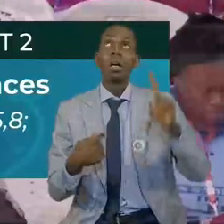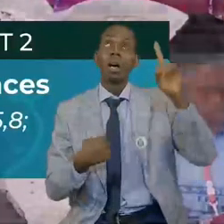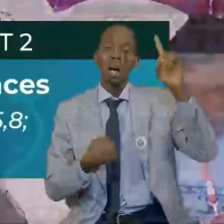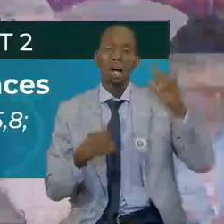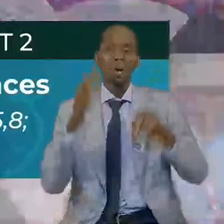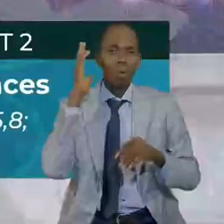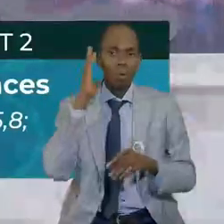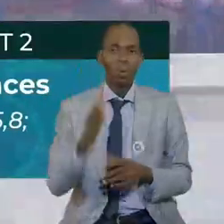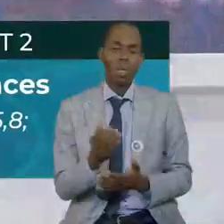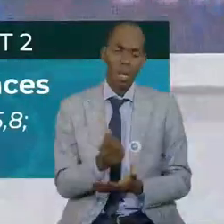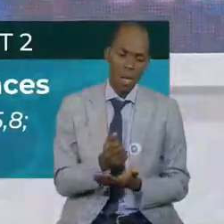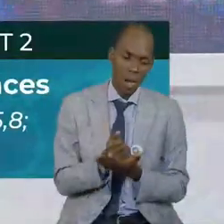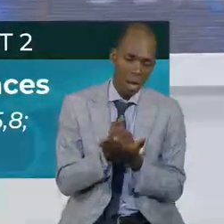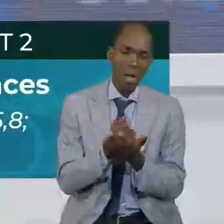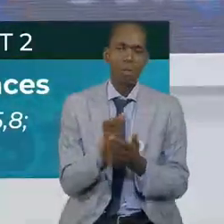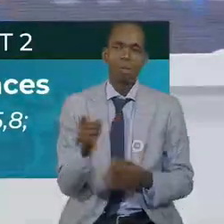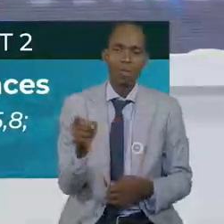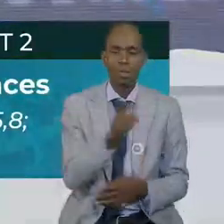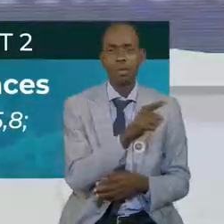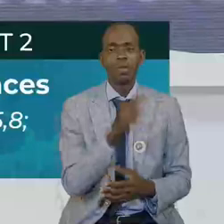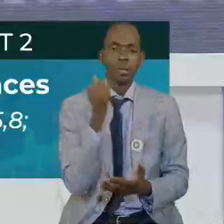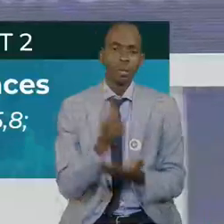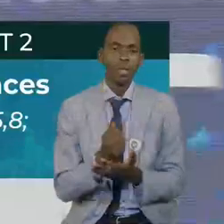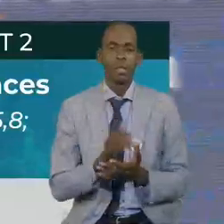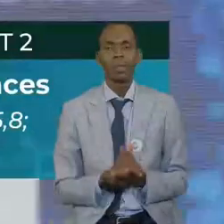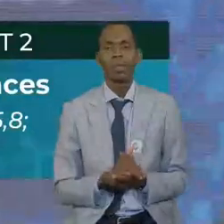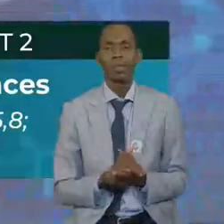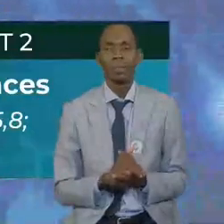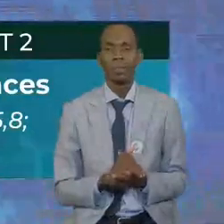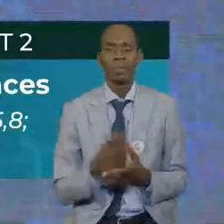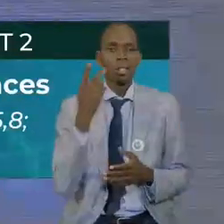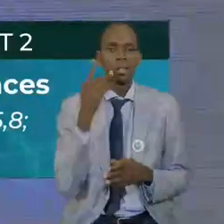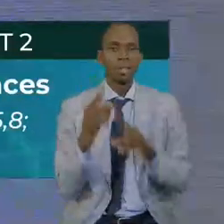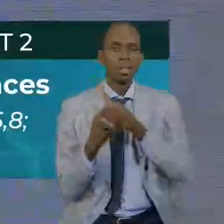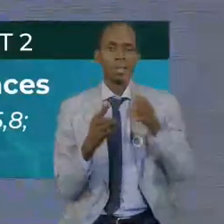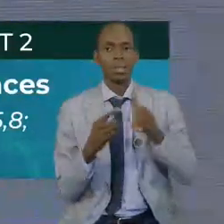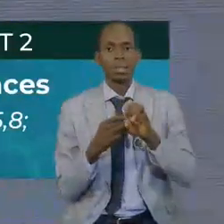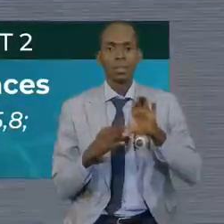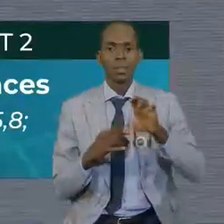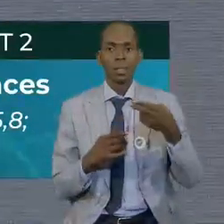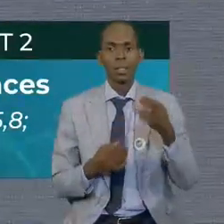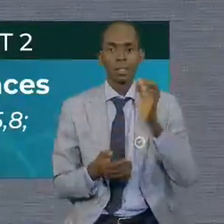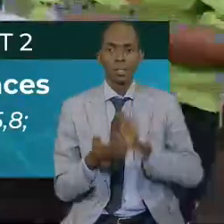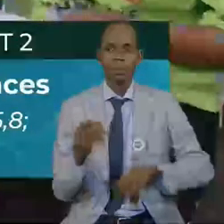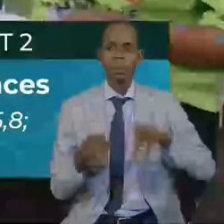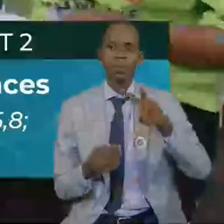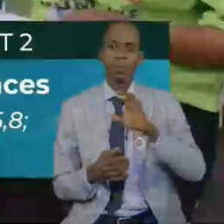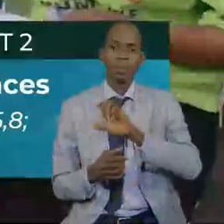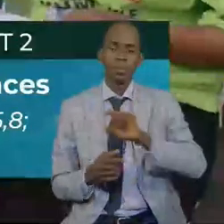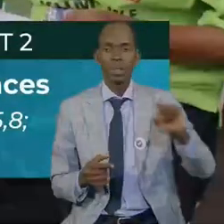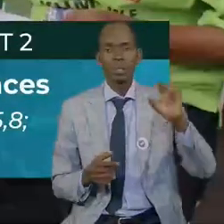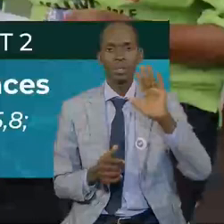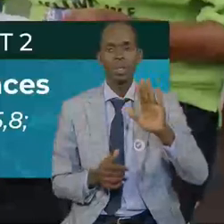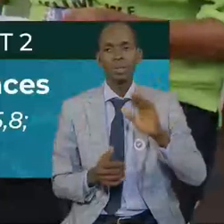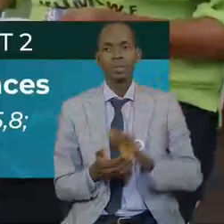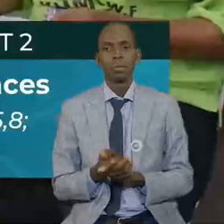help thee. Ne crains point, je viens à ton secours. Look at Zechariah chapter 2 verse 5. Voyons Zacharie 2